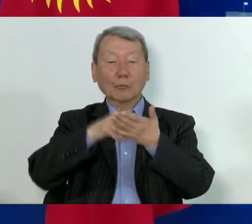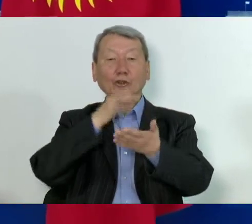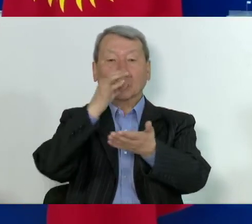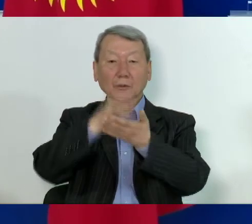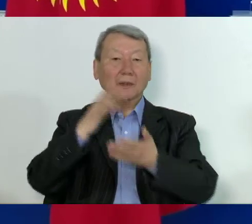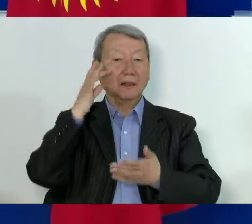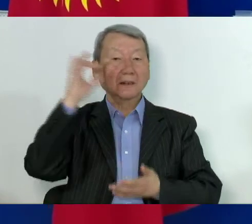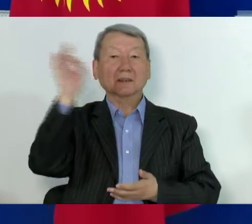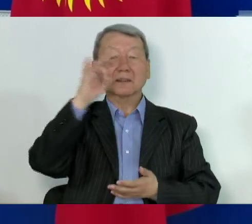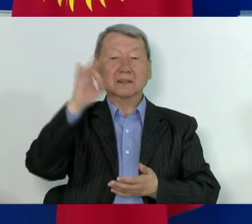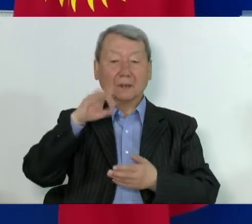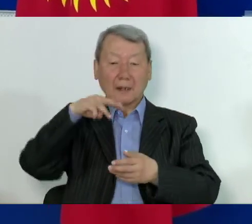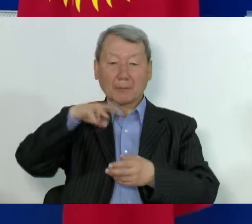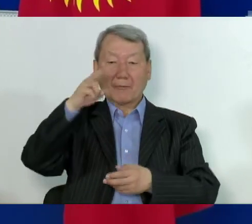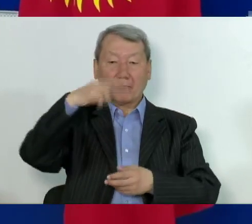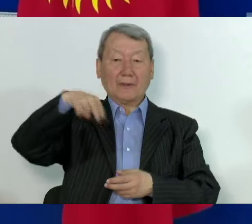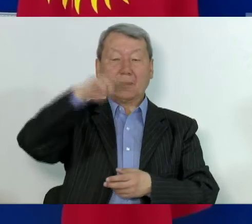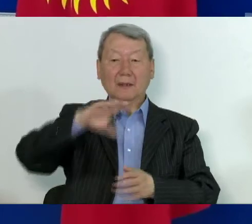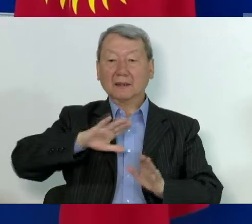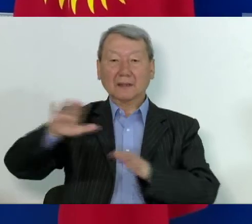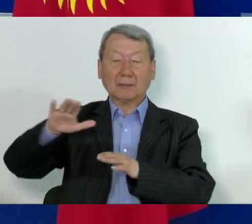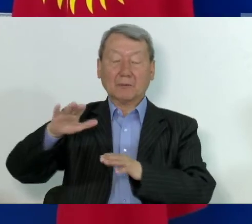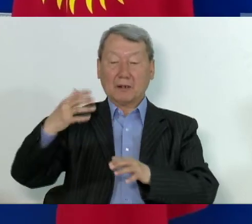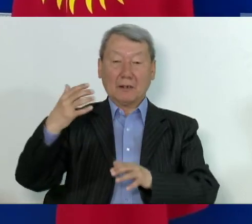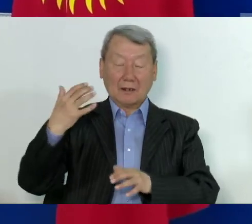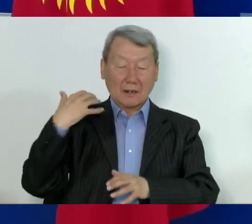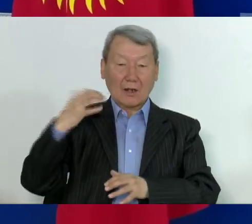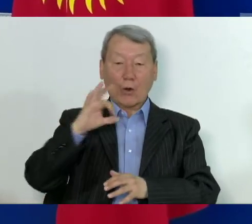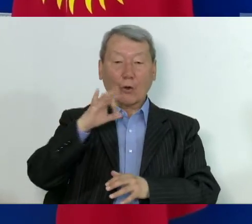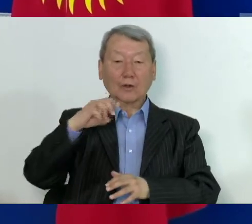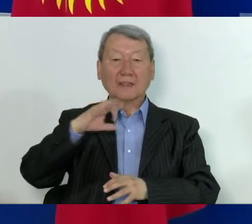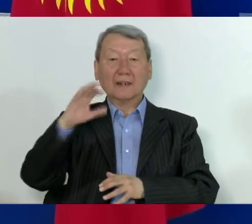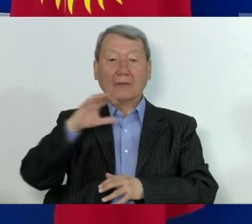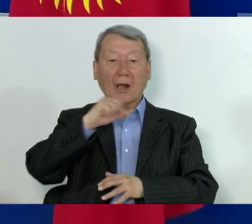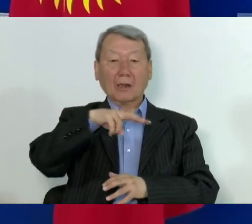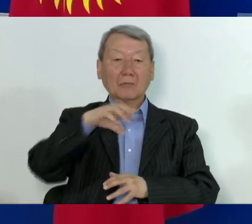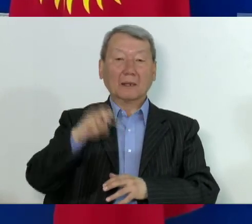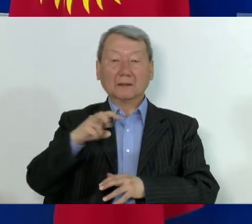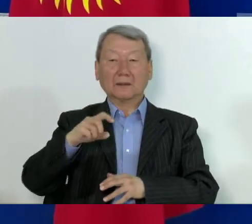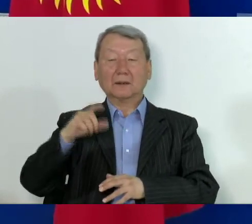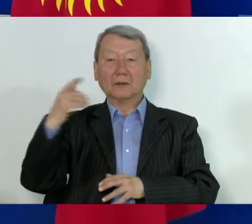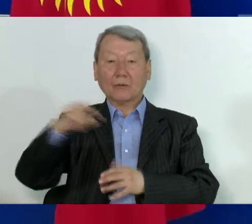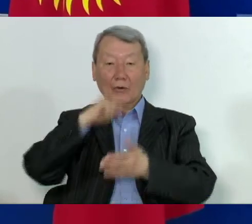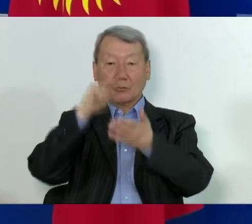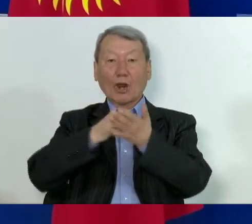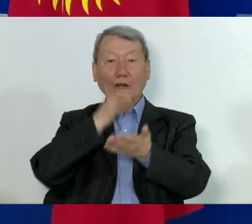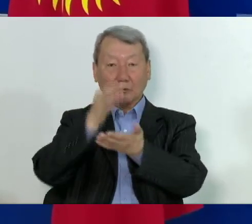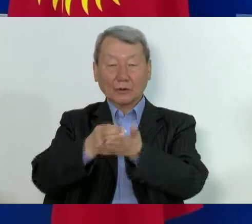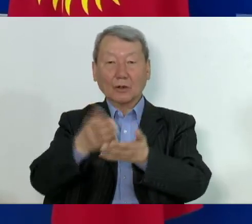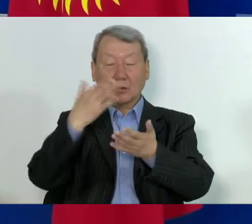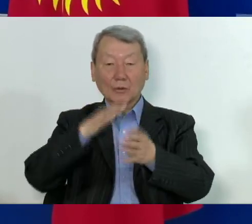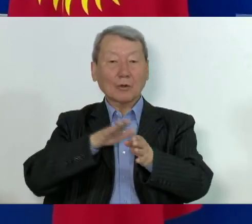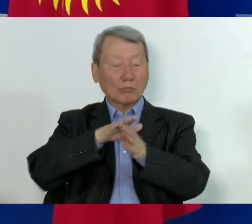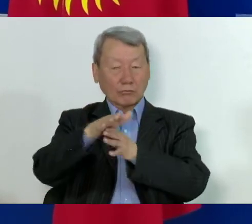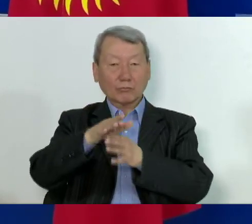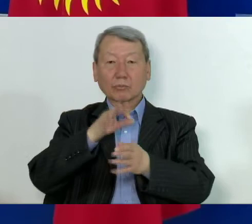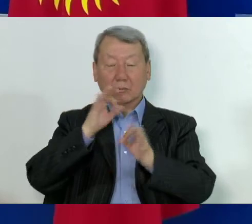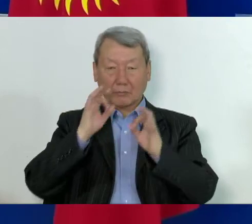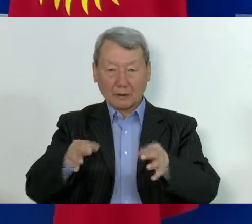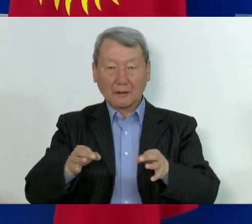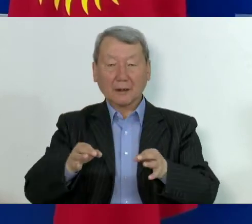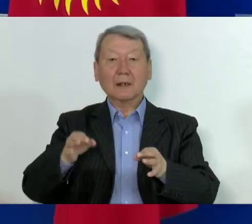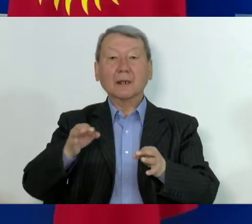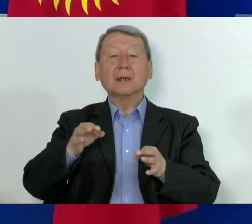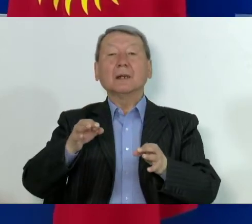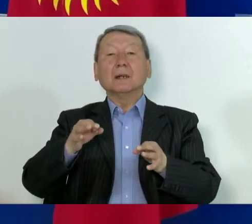Кыргыз Республикасынын ички иштер министринин орун басары, Бишкек шаарынын коменданты Оразалиев Алмаз Кыдырмаевич суроолорго жооп берди, толук маалымат берди.